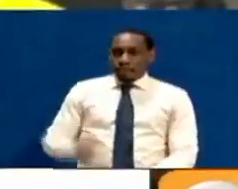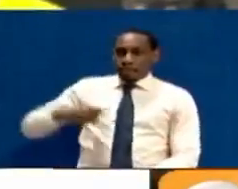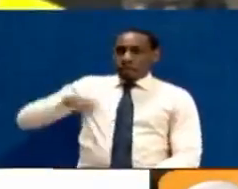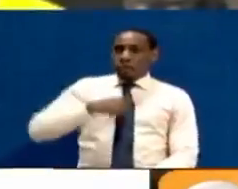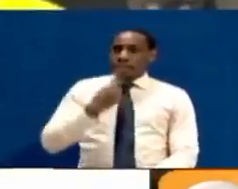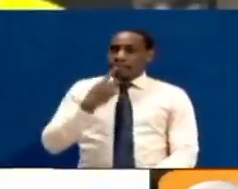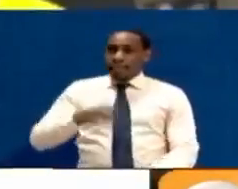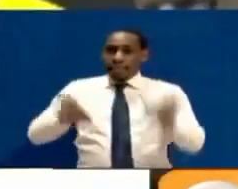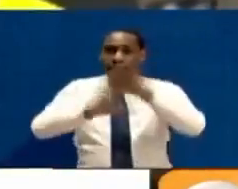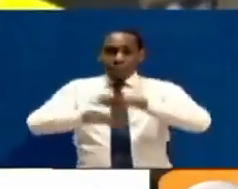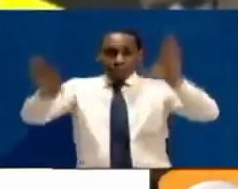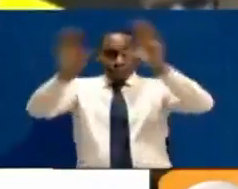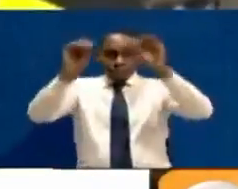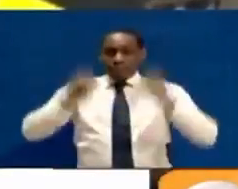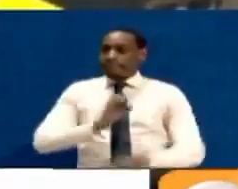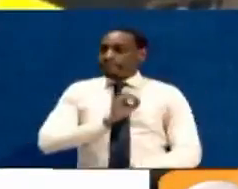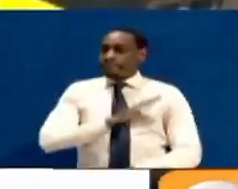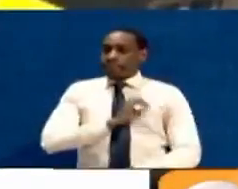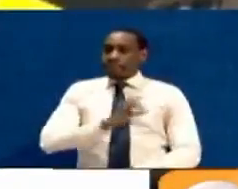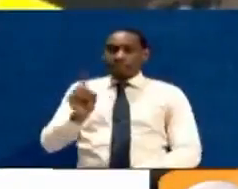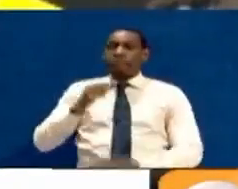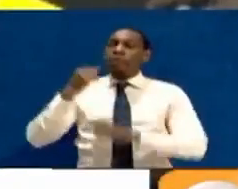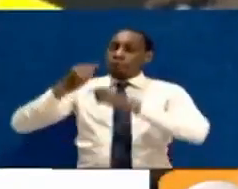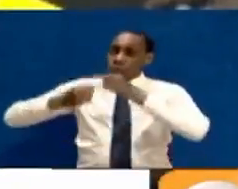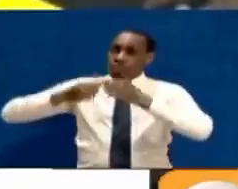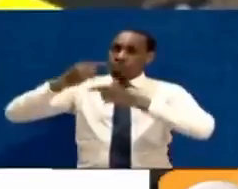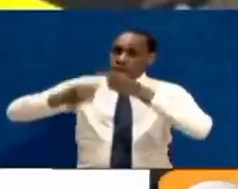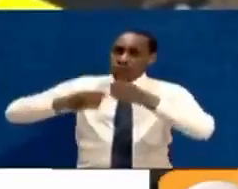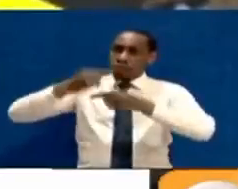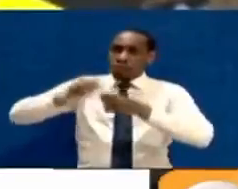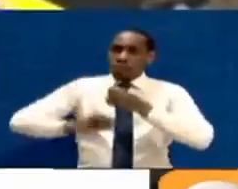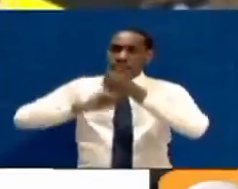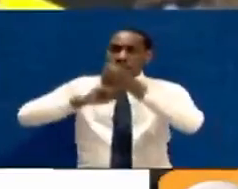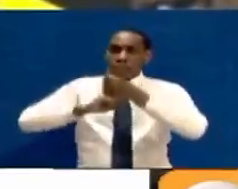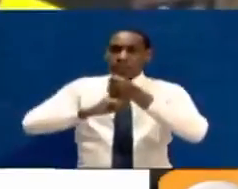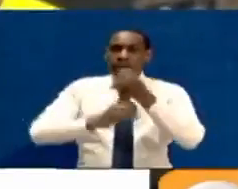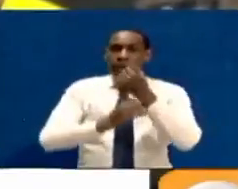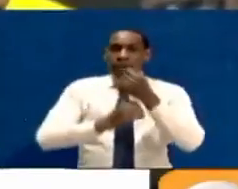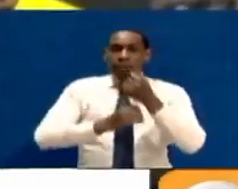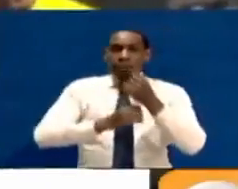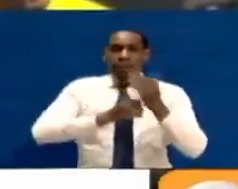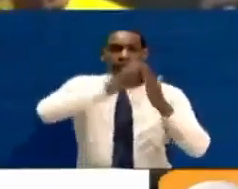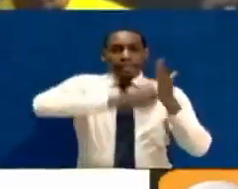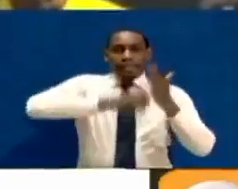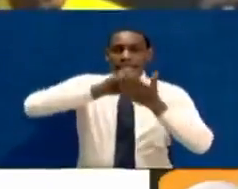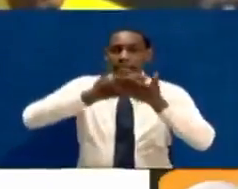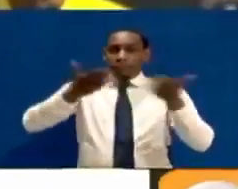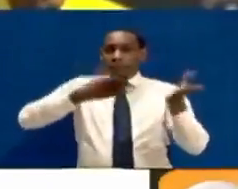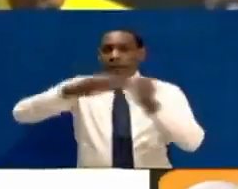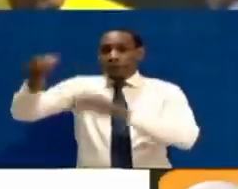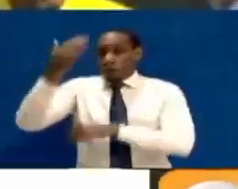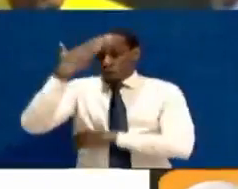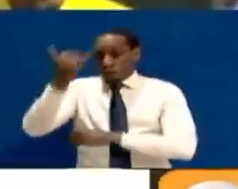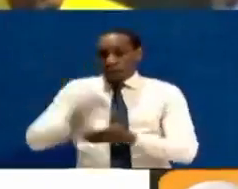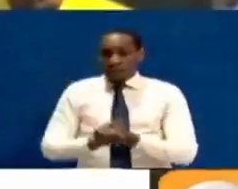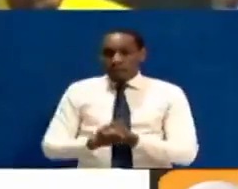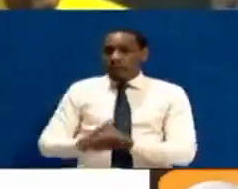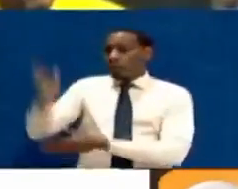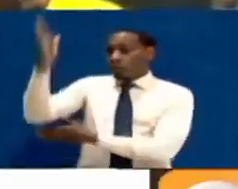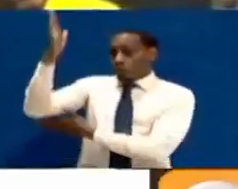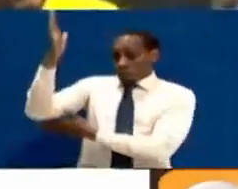Tunamwambia naibu wa rais asiogope, aendelee kusupport mahasla kila sehemu wanapoenda, kwa sababu